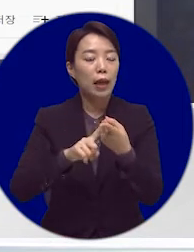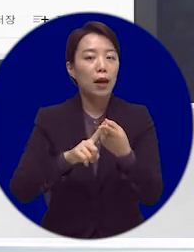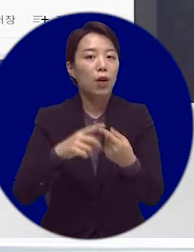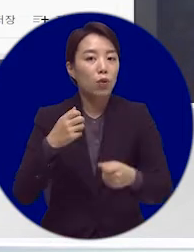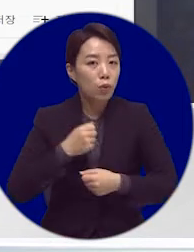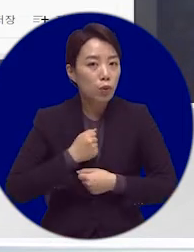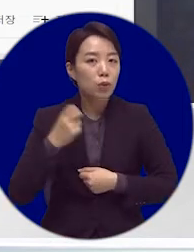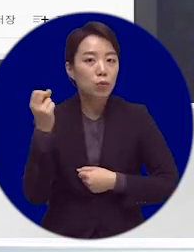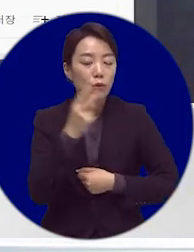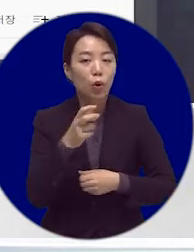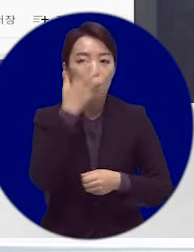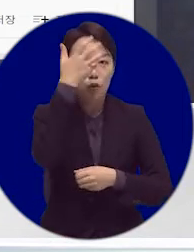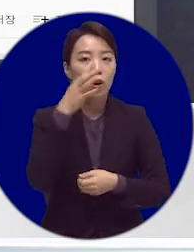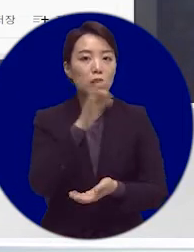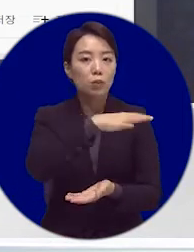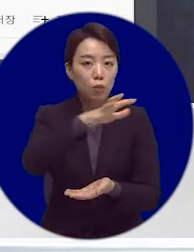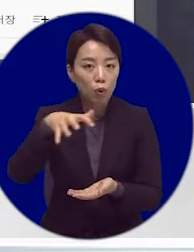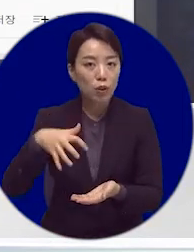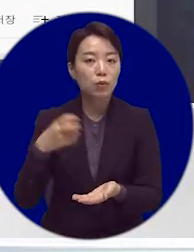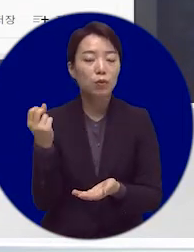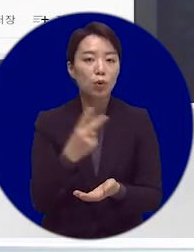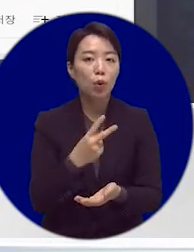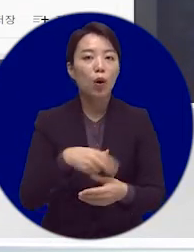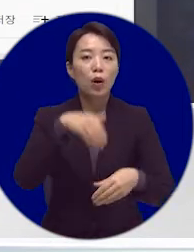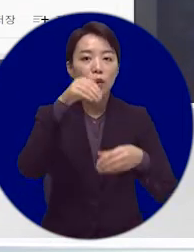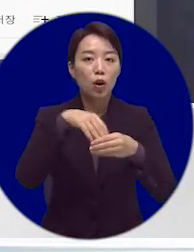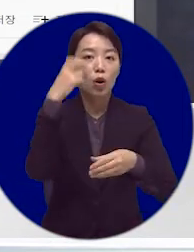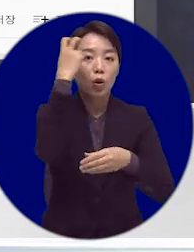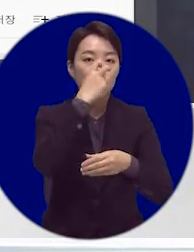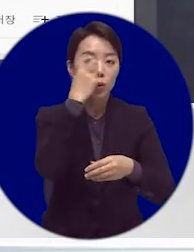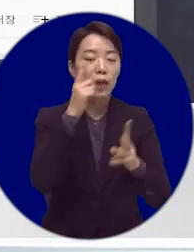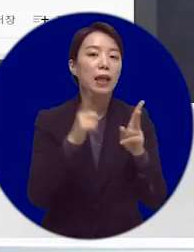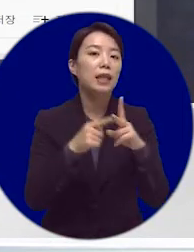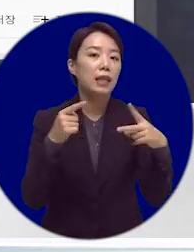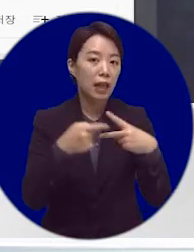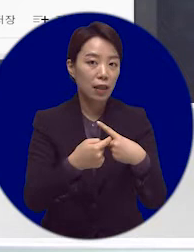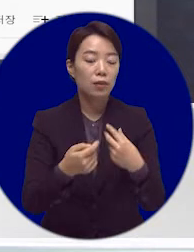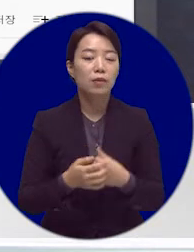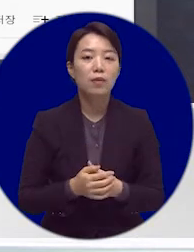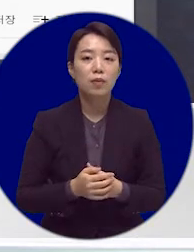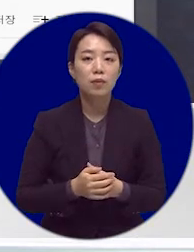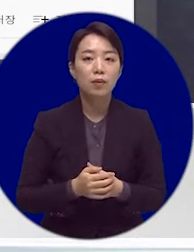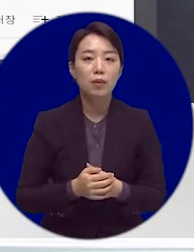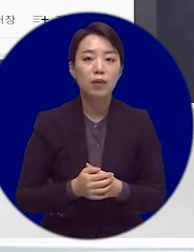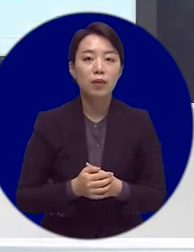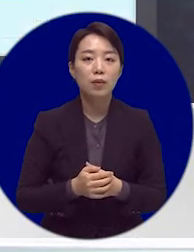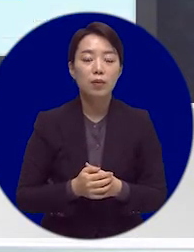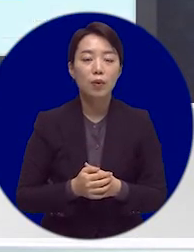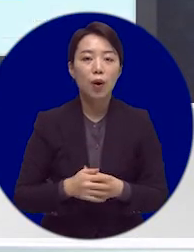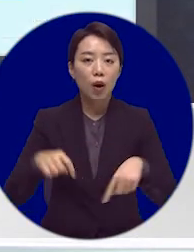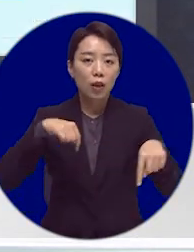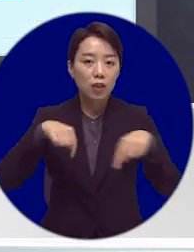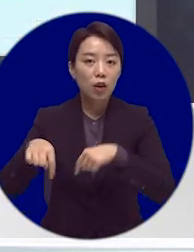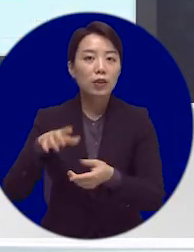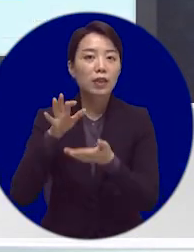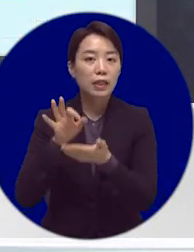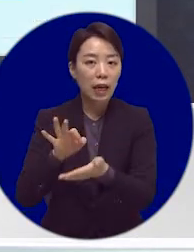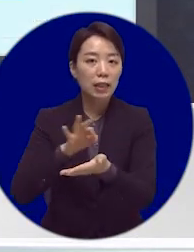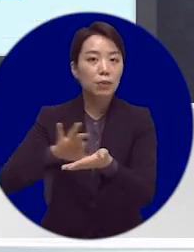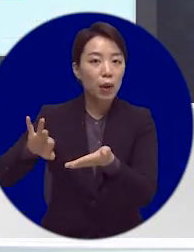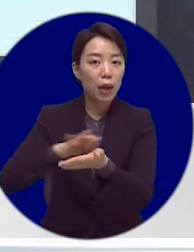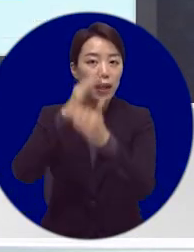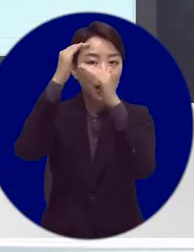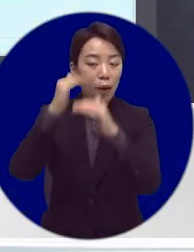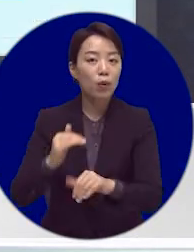예방단속, 후원회를 통한 후원금 모금 안내, 선거 여론조사의 이해 등으로 구성되어 있고 정치자금 회계 실무